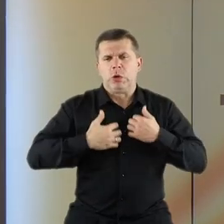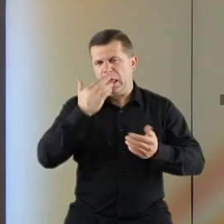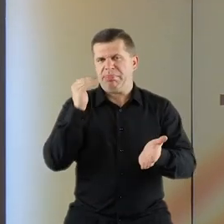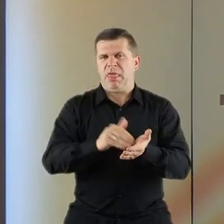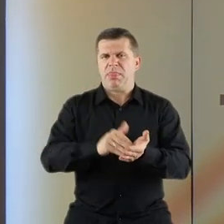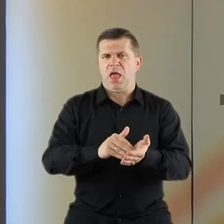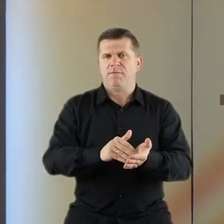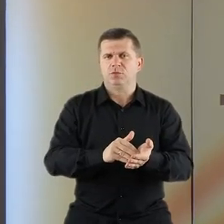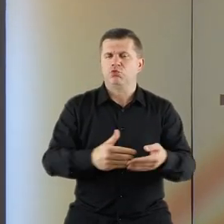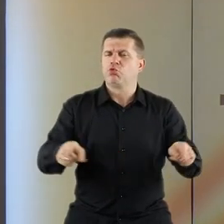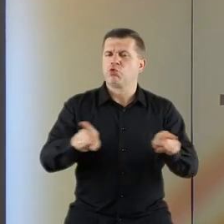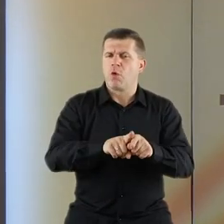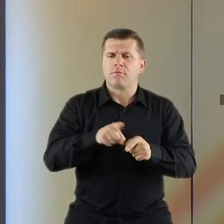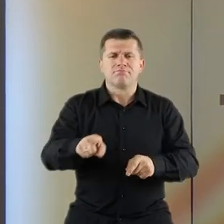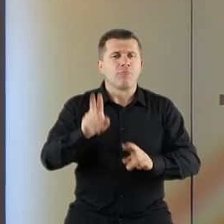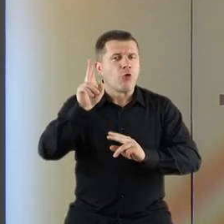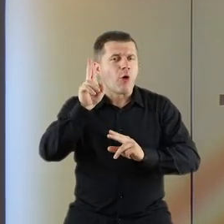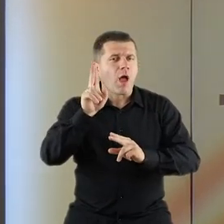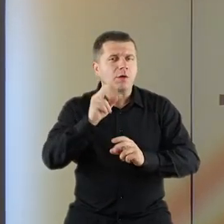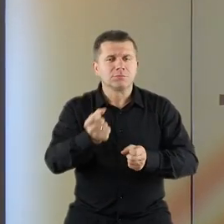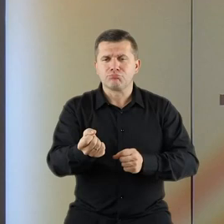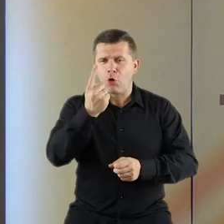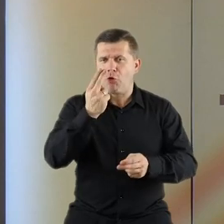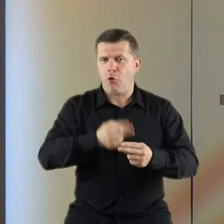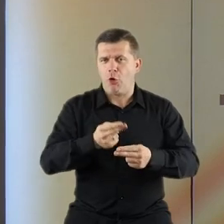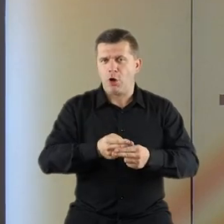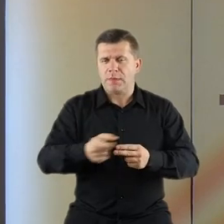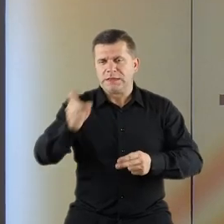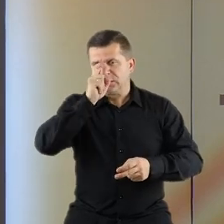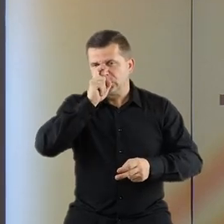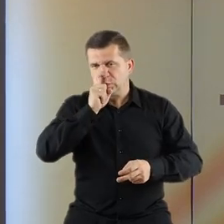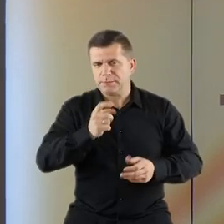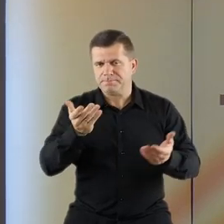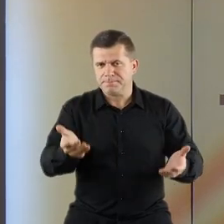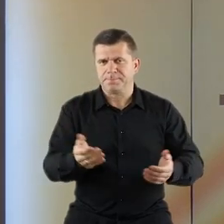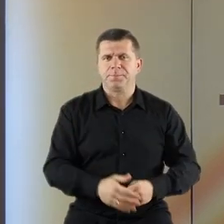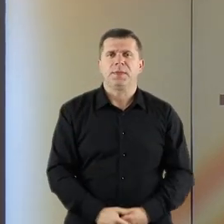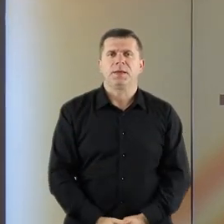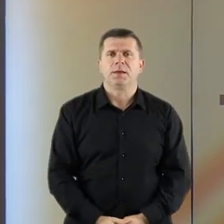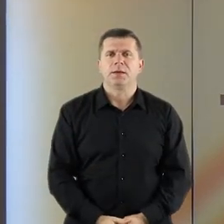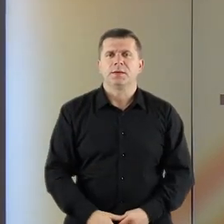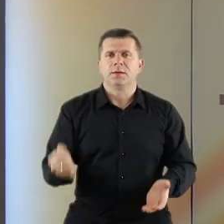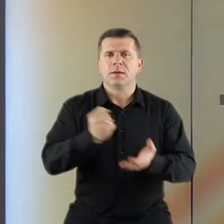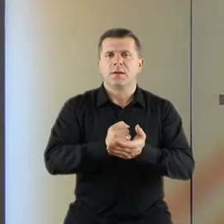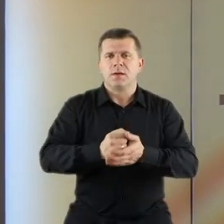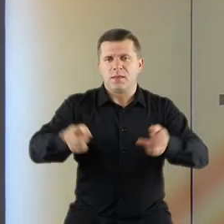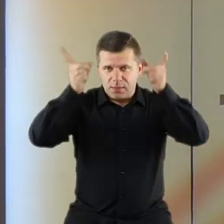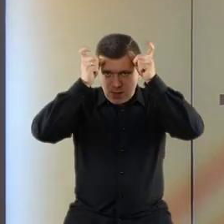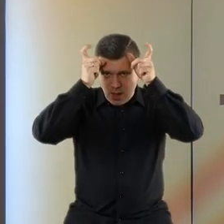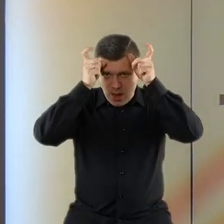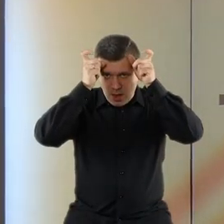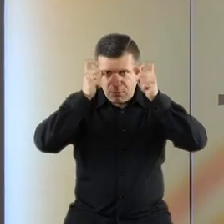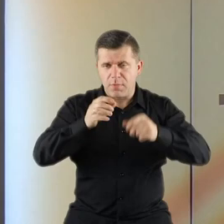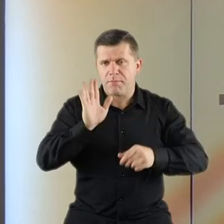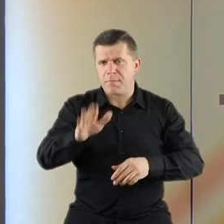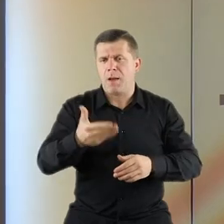nienawiść również kojarzono pojawienie się choroby z tym złym sacrum a więc gdy za sprawą diabła z